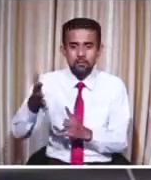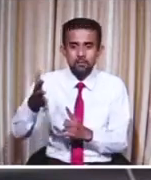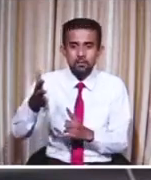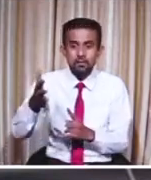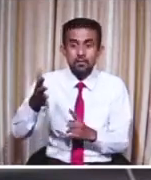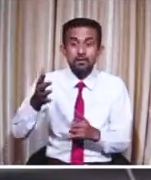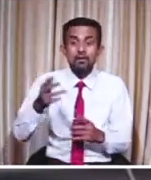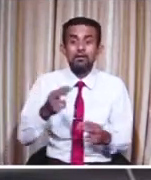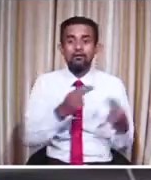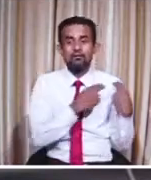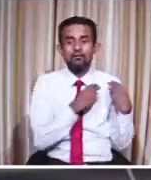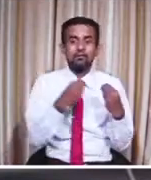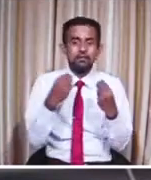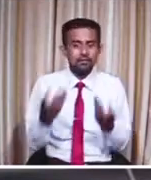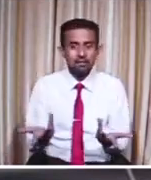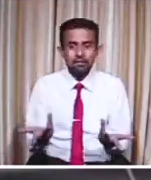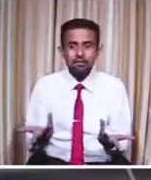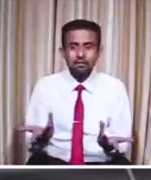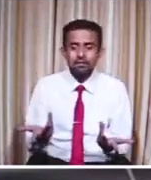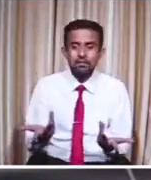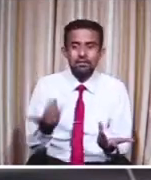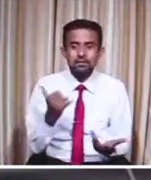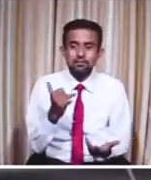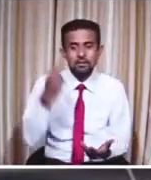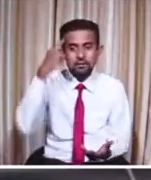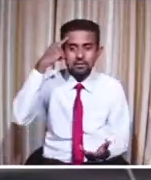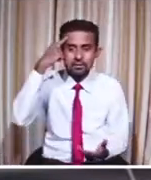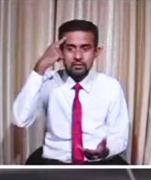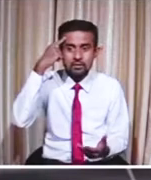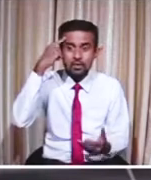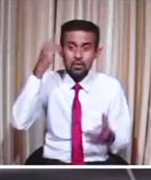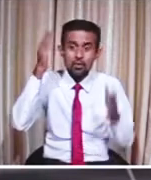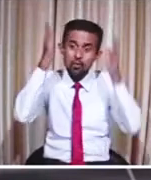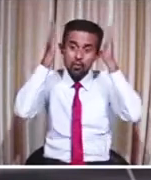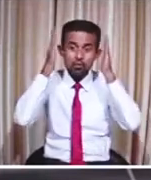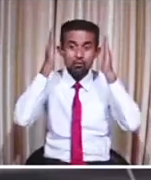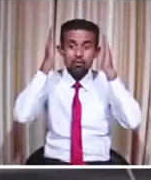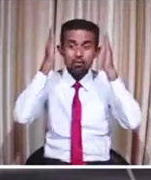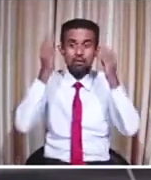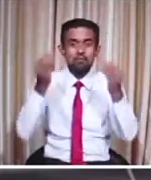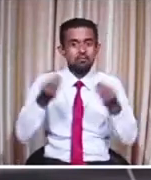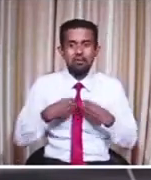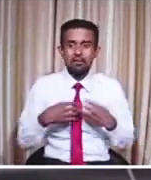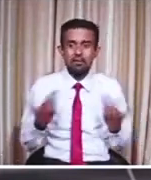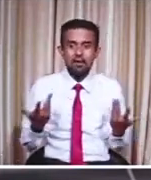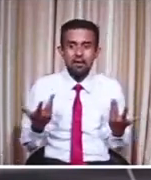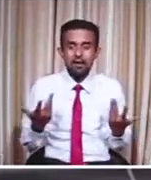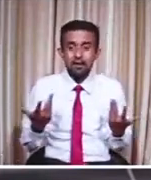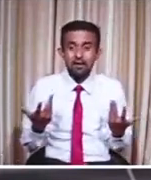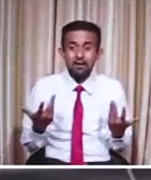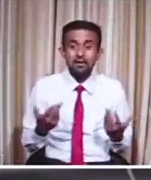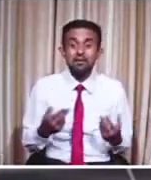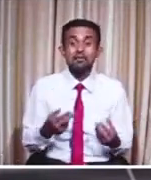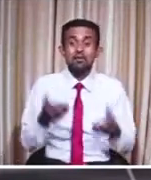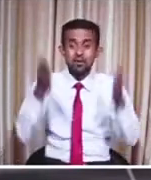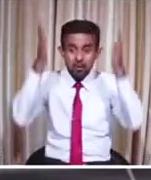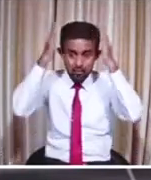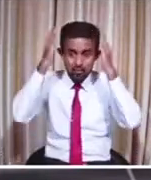tuhne bete ni, tabai itu angin orang ego langgo luat orang tuhne bete jele bete ni, orang tuhne bete ni betul